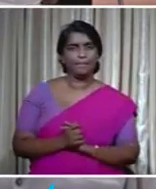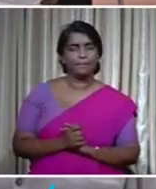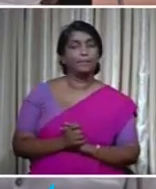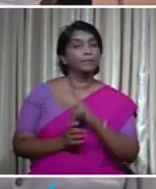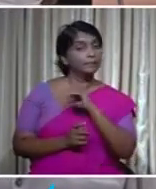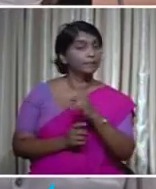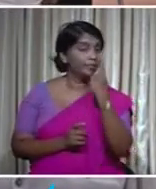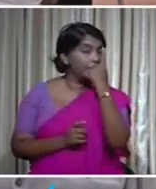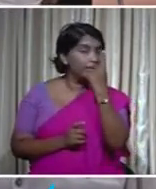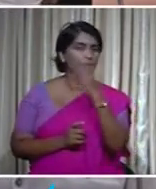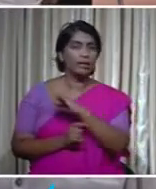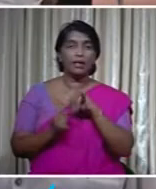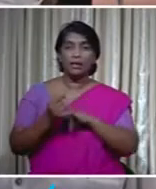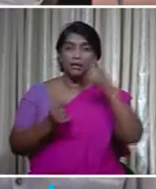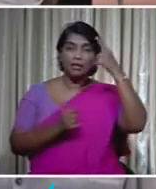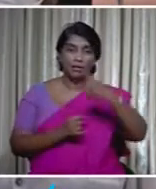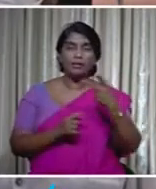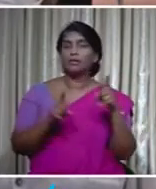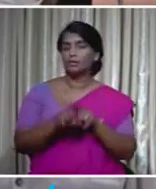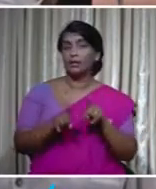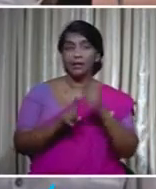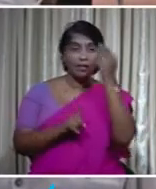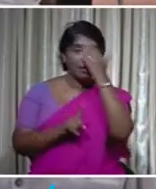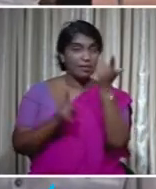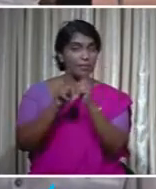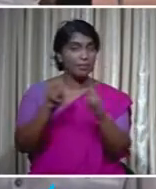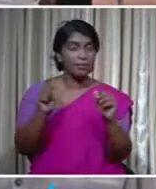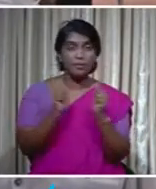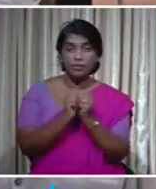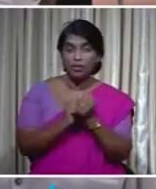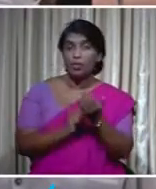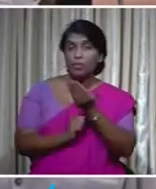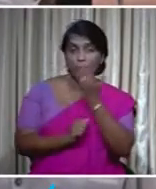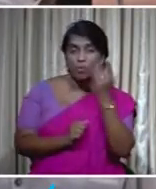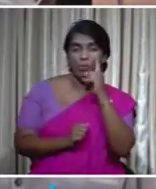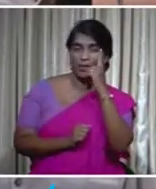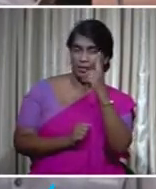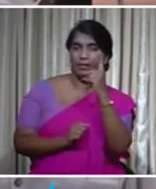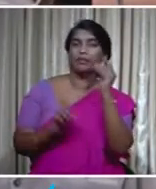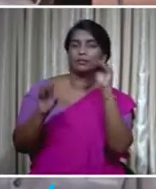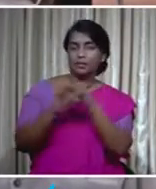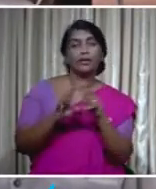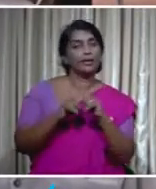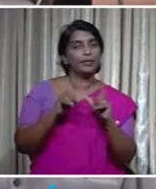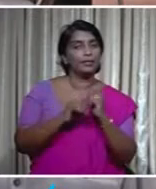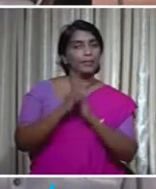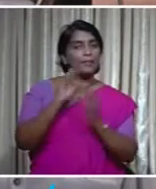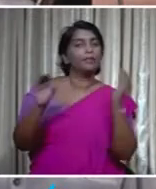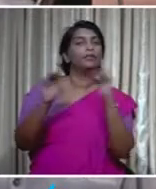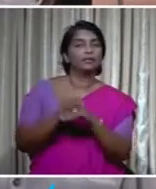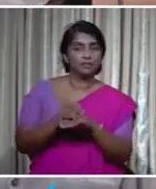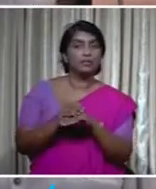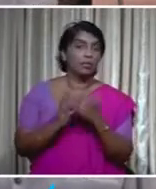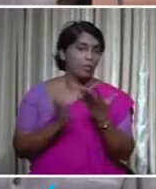ஒரு மேலதிக செயலாளரையாவது தமிழ் மொழி மூலமான ஒரு மேலதிக செயலாளரை நீங்கள் கல்வி அமைச்சில் நியமிப்பதன் மூலம்தான் இந்த